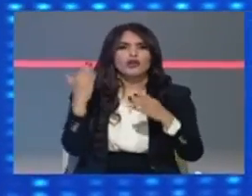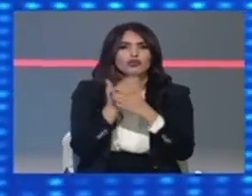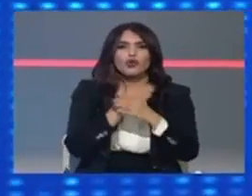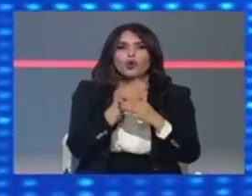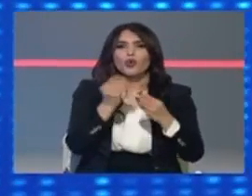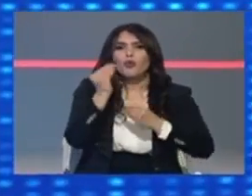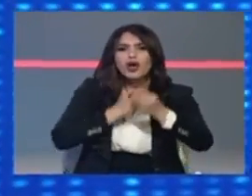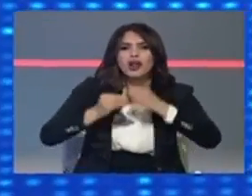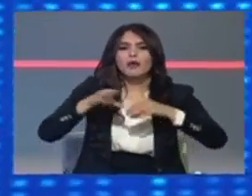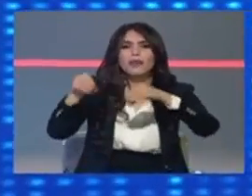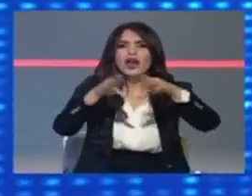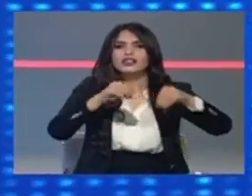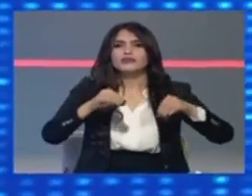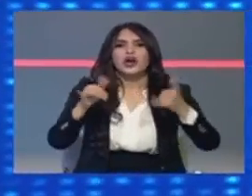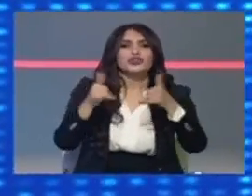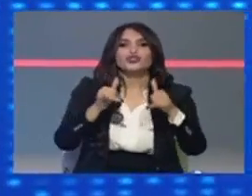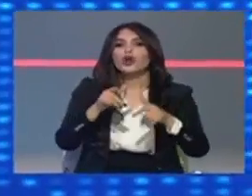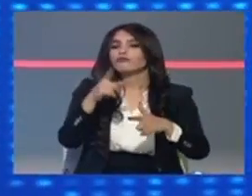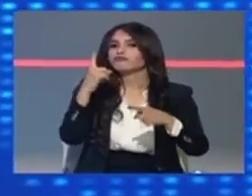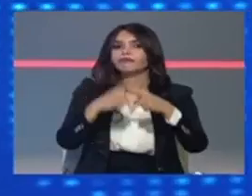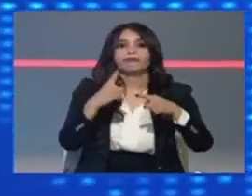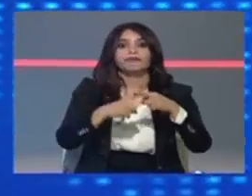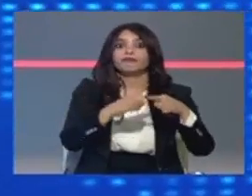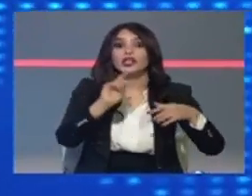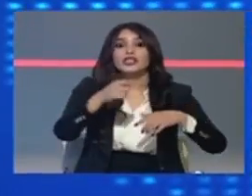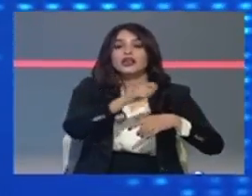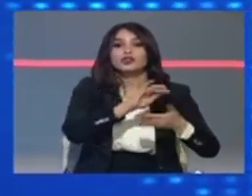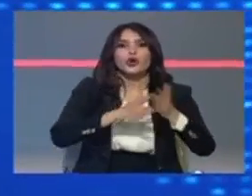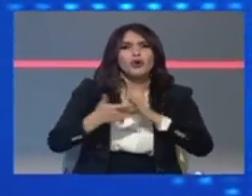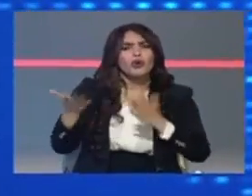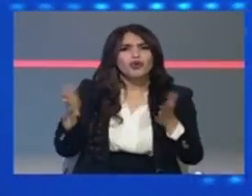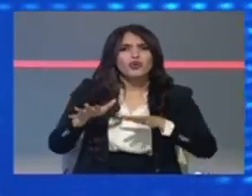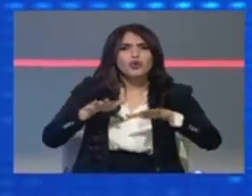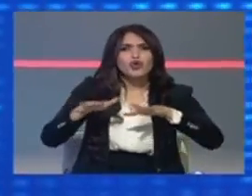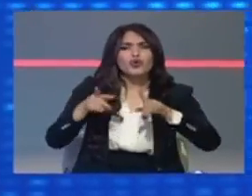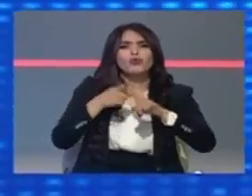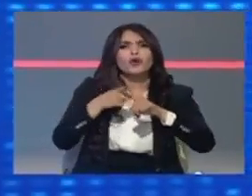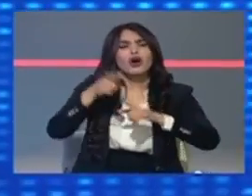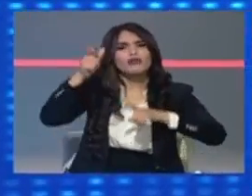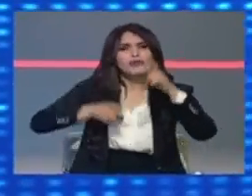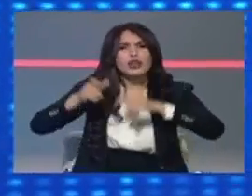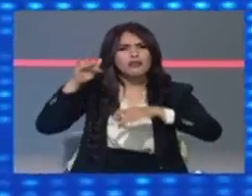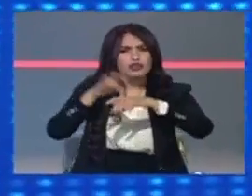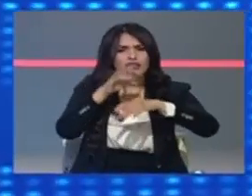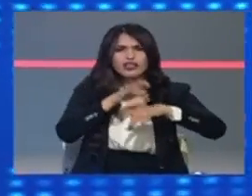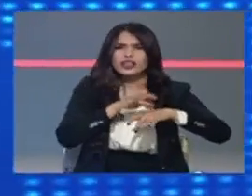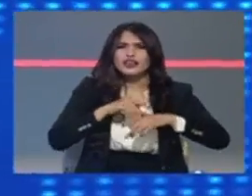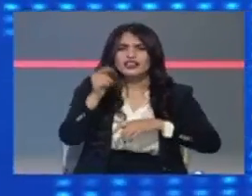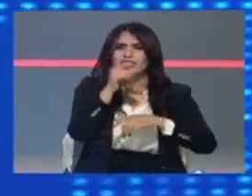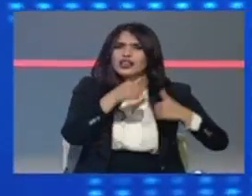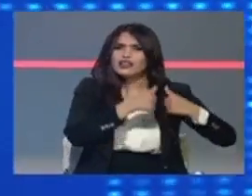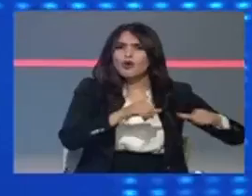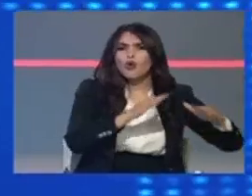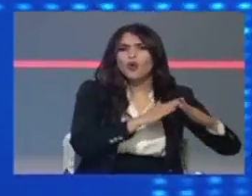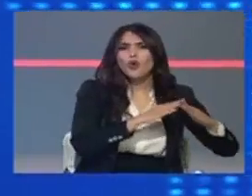للترفيه يذهب إليها الأطفال، ليطرح السؤال عن سبل حماية هذه الفئة من تداعيات الحجر الصحي والتقليل